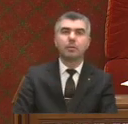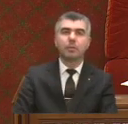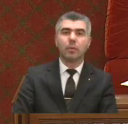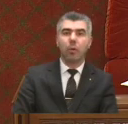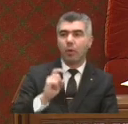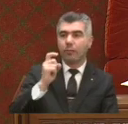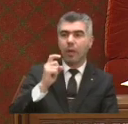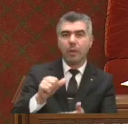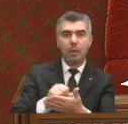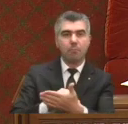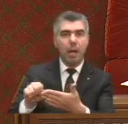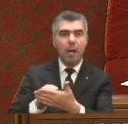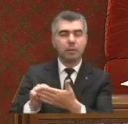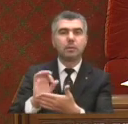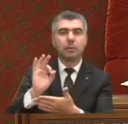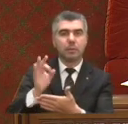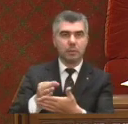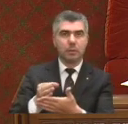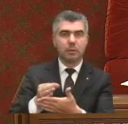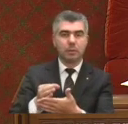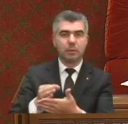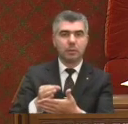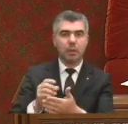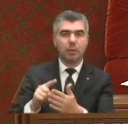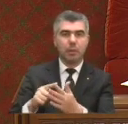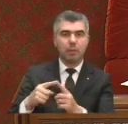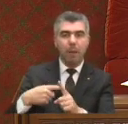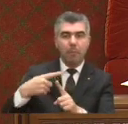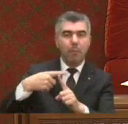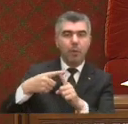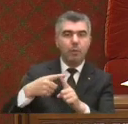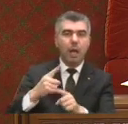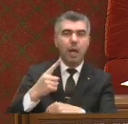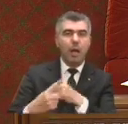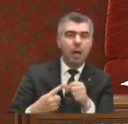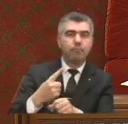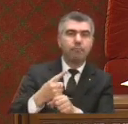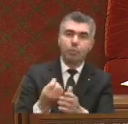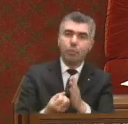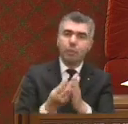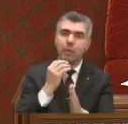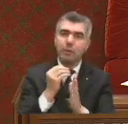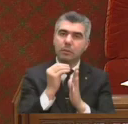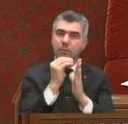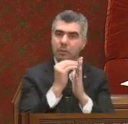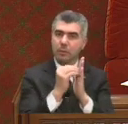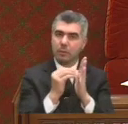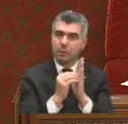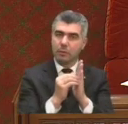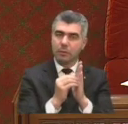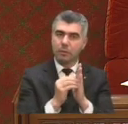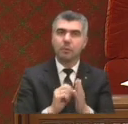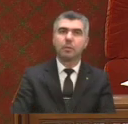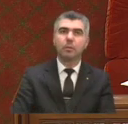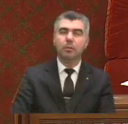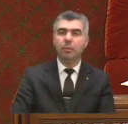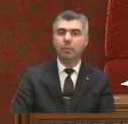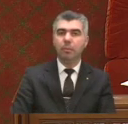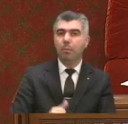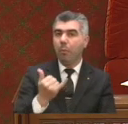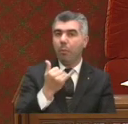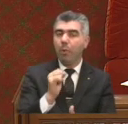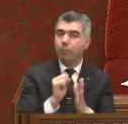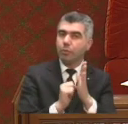تخلصوا، وكيف ما قلت لكم مررنا هذه السنة إلى مرحلة جديدة، وهي مرحلة جد جد جد